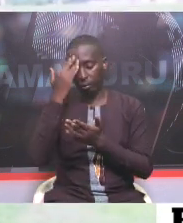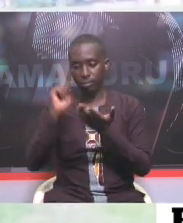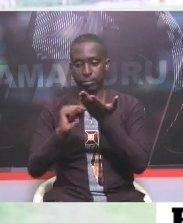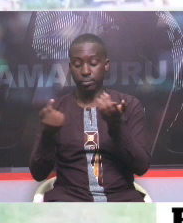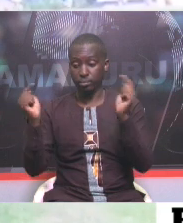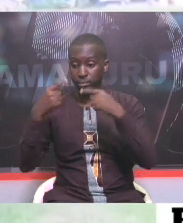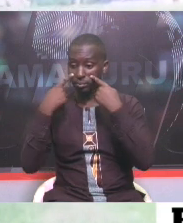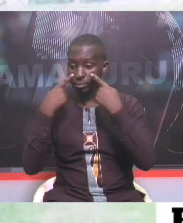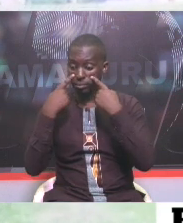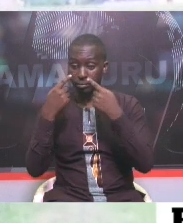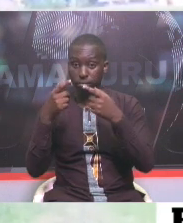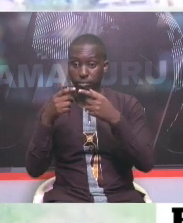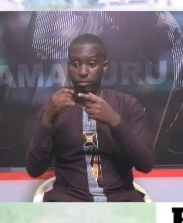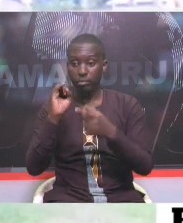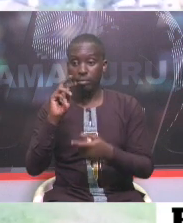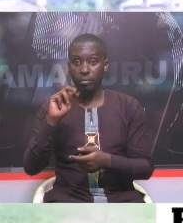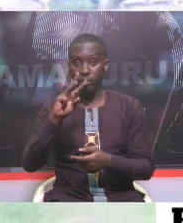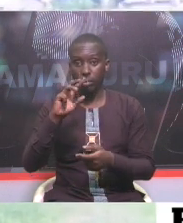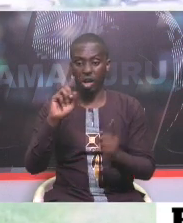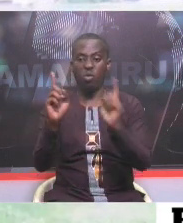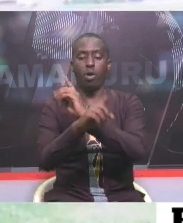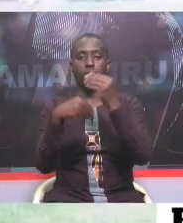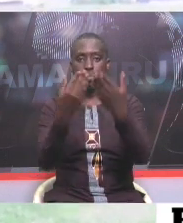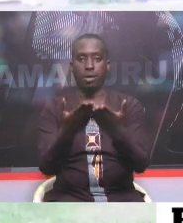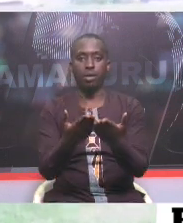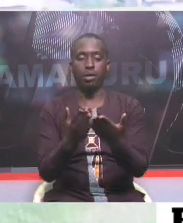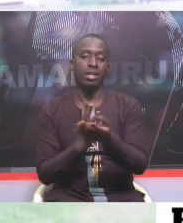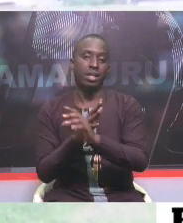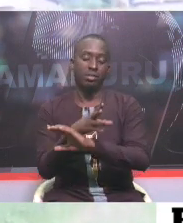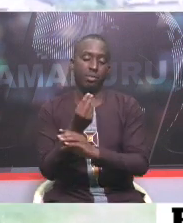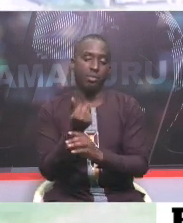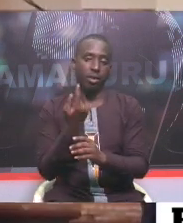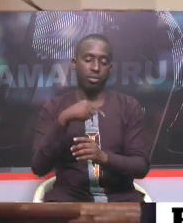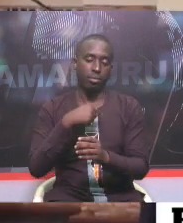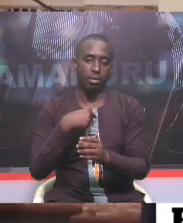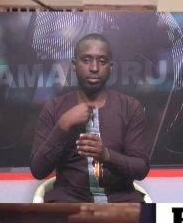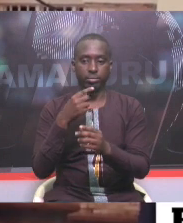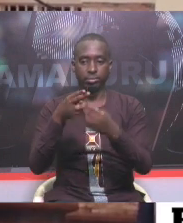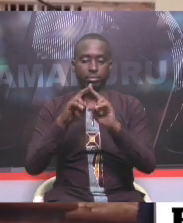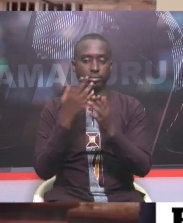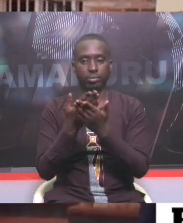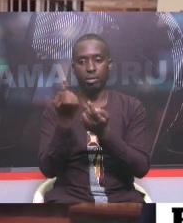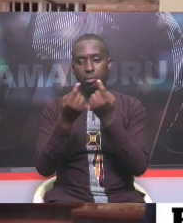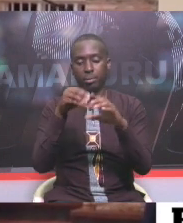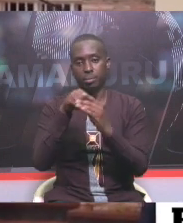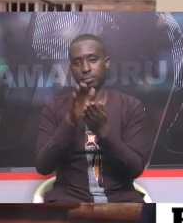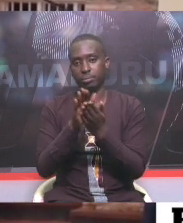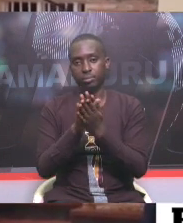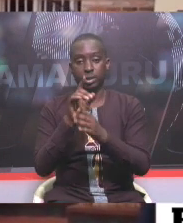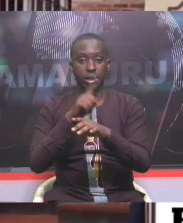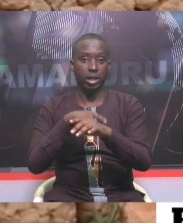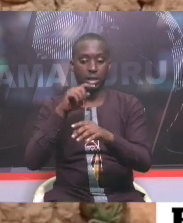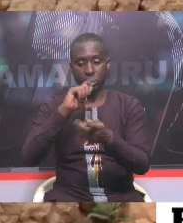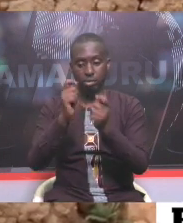ingwate ingwate rero tuba twatanze ibirenze amafaranga y'inguzanyo twatse. Bamwe mu banyamabanki bavuga ko hari ubwo ikosi